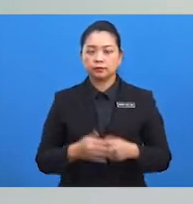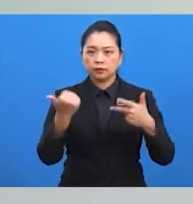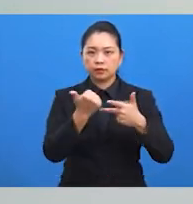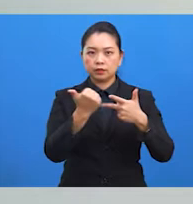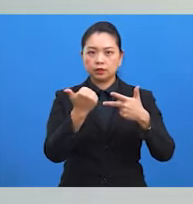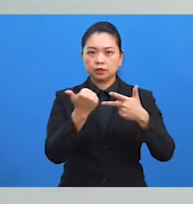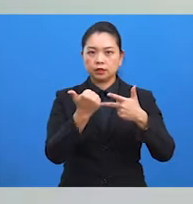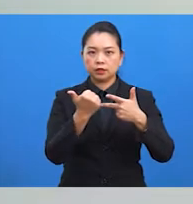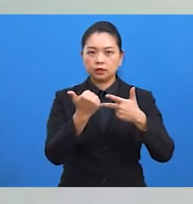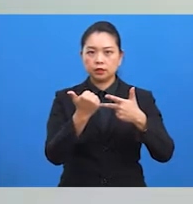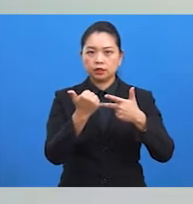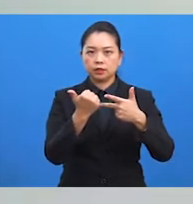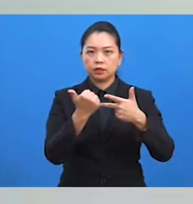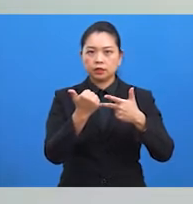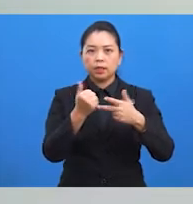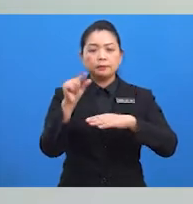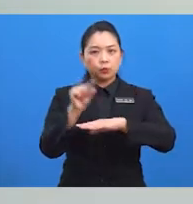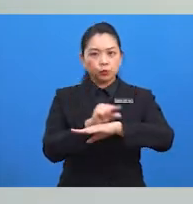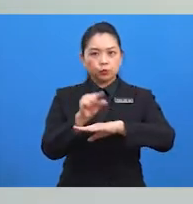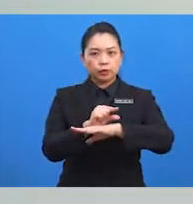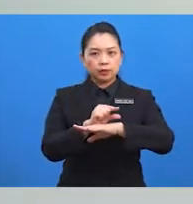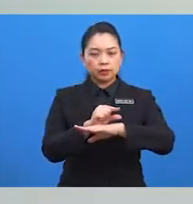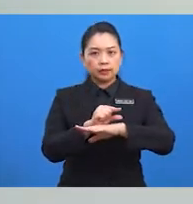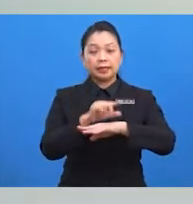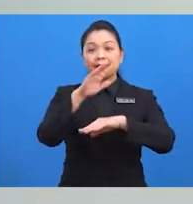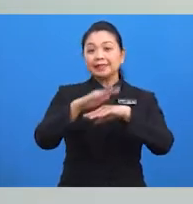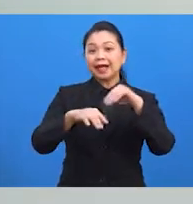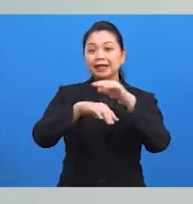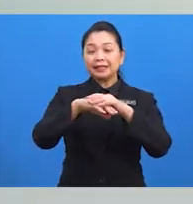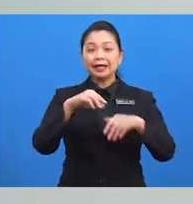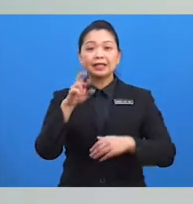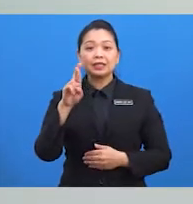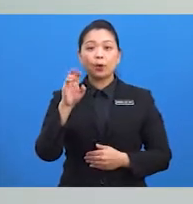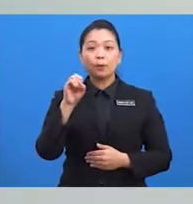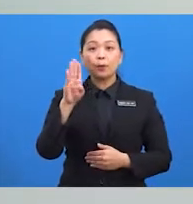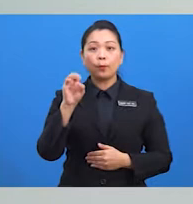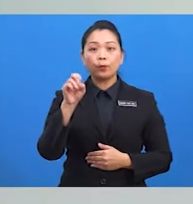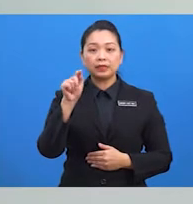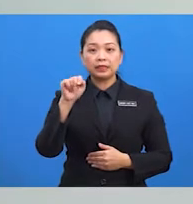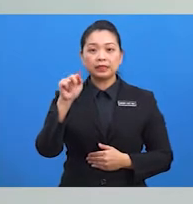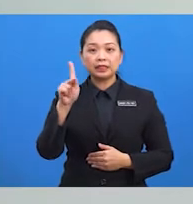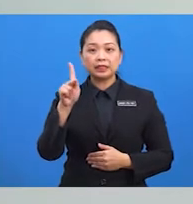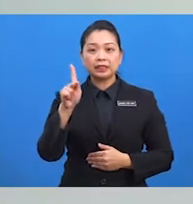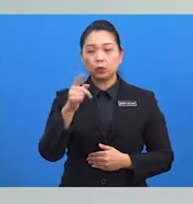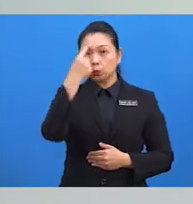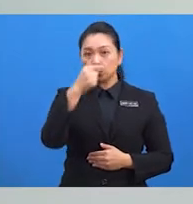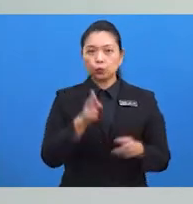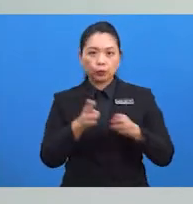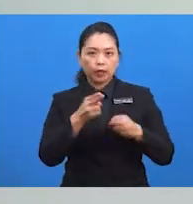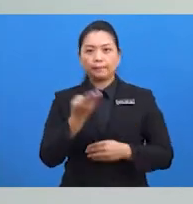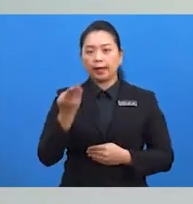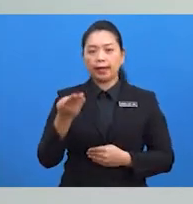ketiga Pulau ialah dengan menggunakan tangan robot untuk mengendalikan bahan